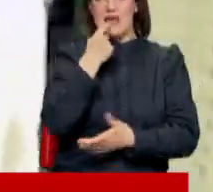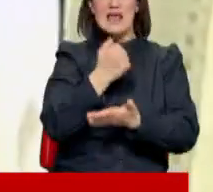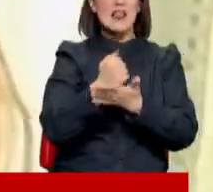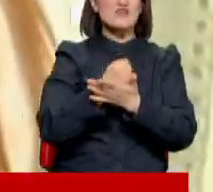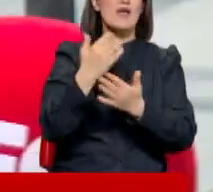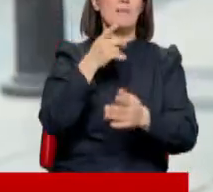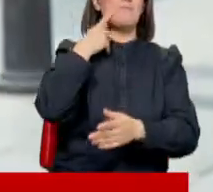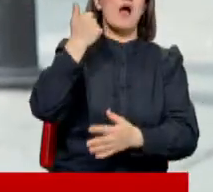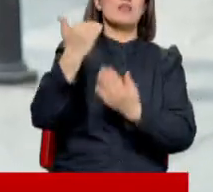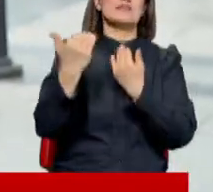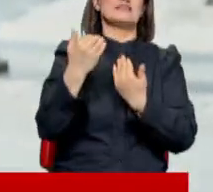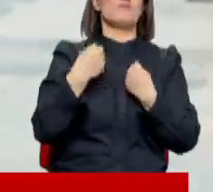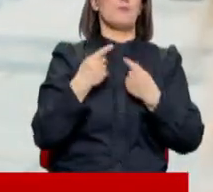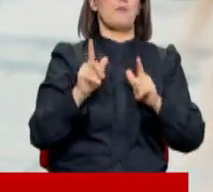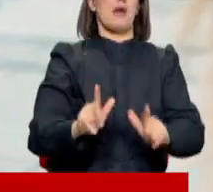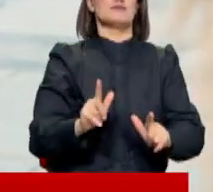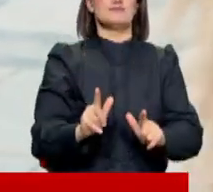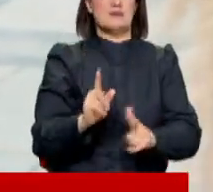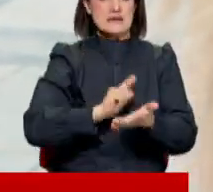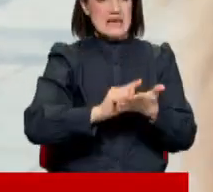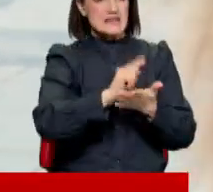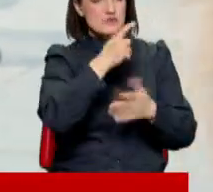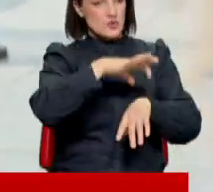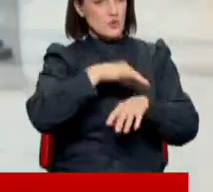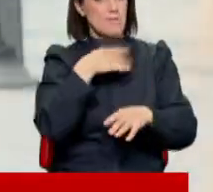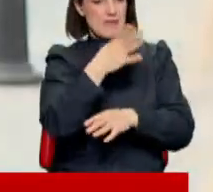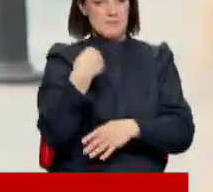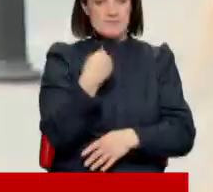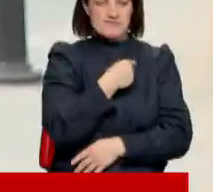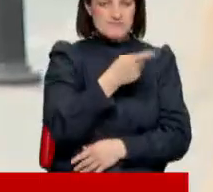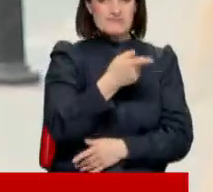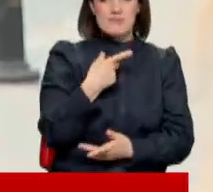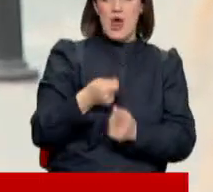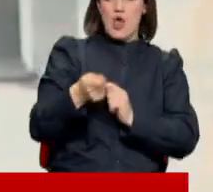bakanlıktan destek bekliyor. Yazlıklarını bulamıyorum, muadilini